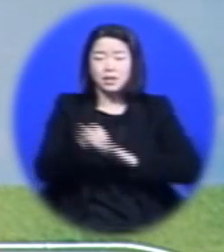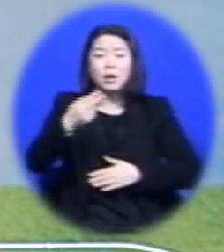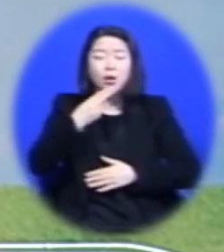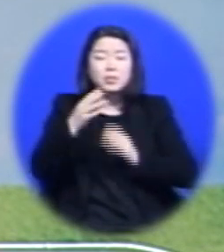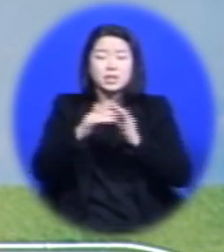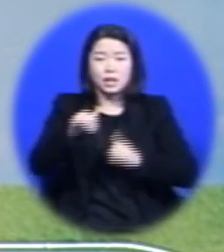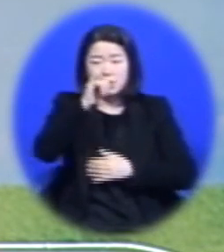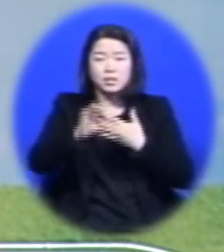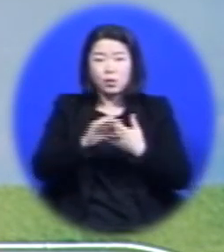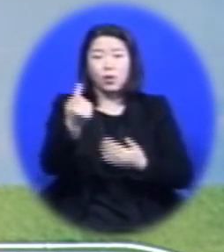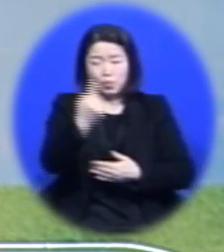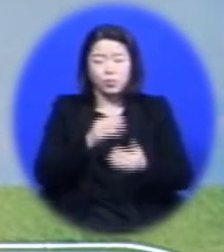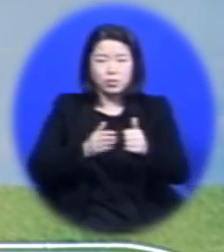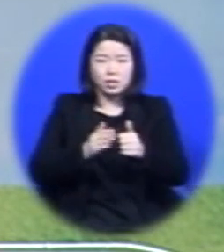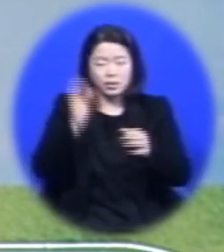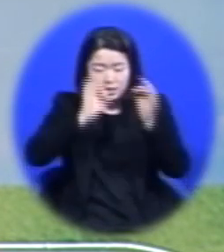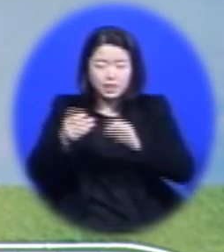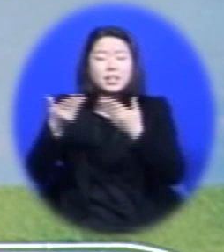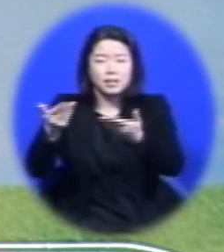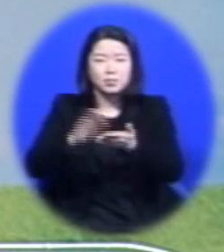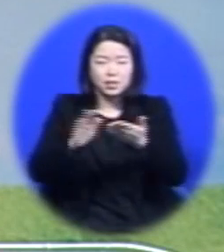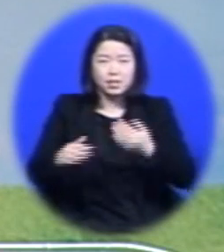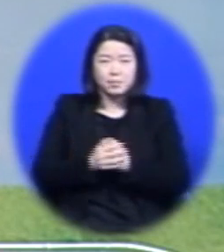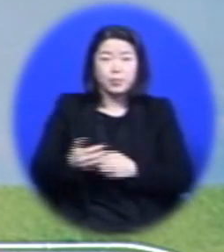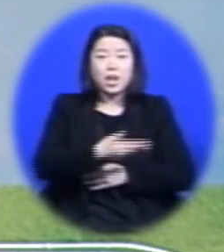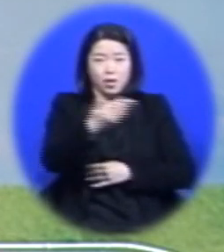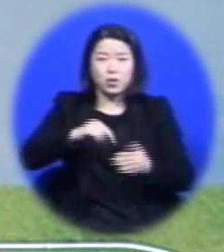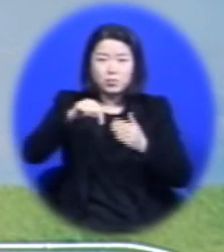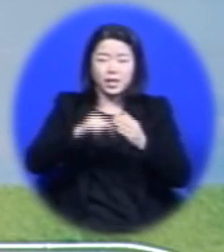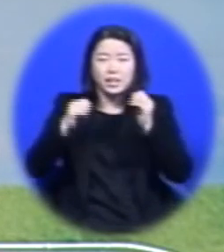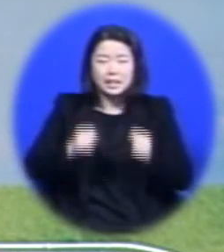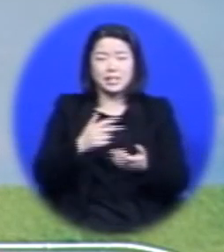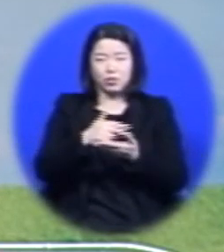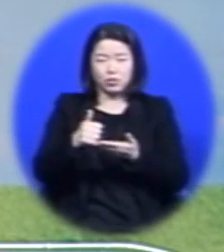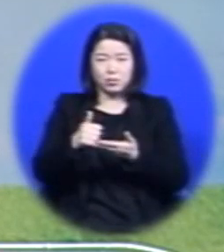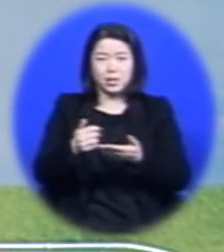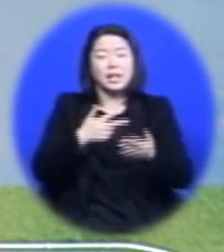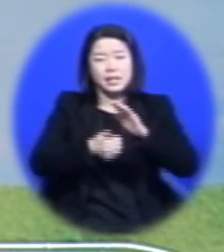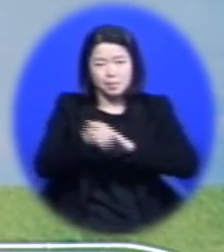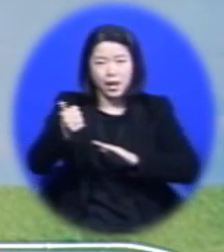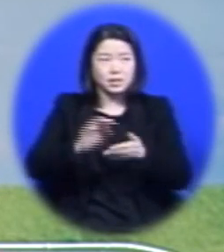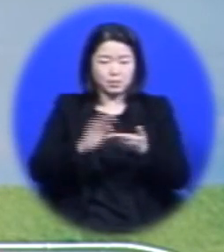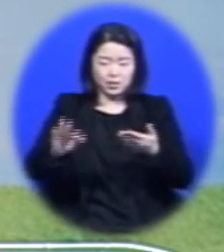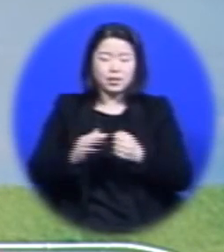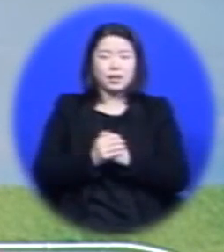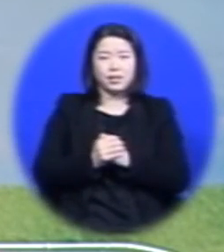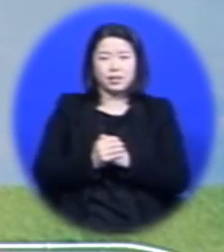분이 계시면 오세요 찾아 드릴 테니까 여러분 함에 계신 주님이 희망 이십니까